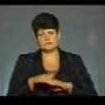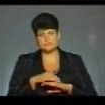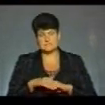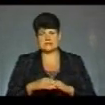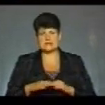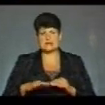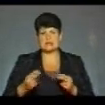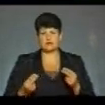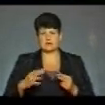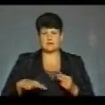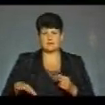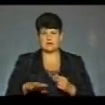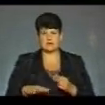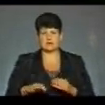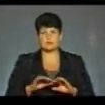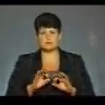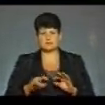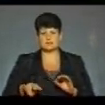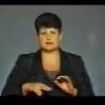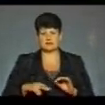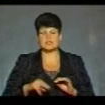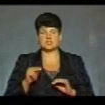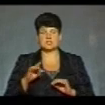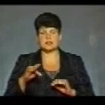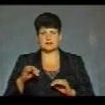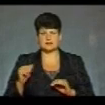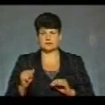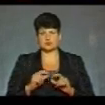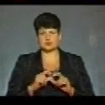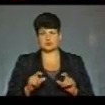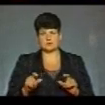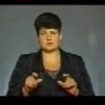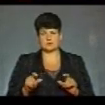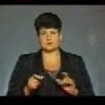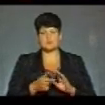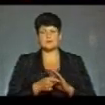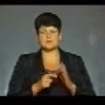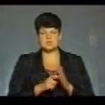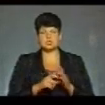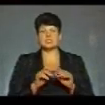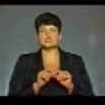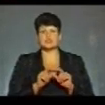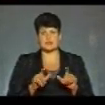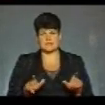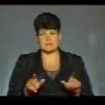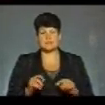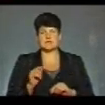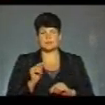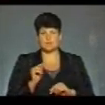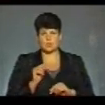директорка Чернихівської загальноосвітньої школи Тернопільської міської ради Ольга Різник. Приміщення шкільне, і його